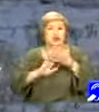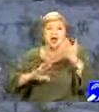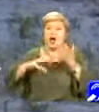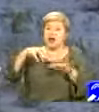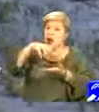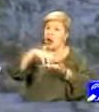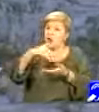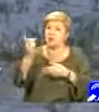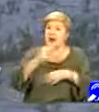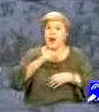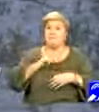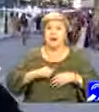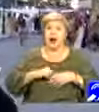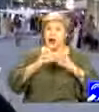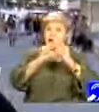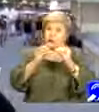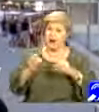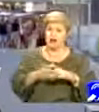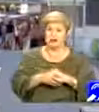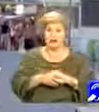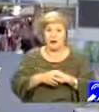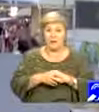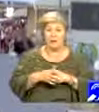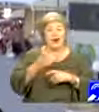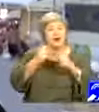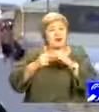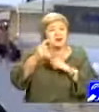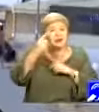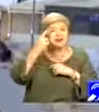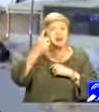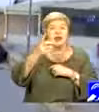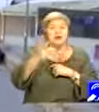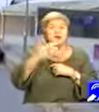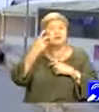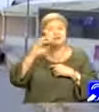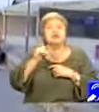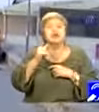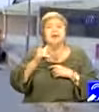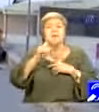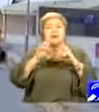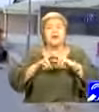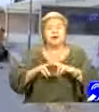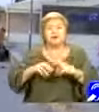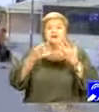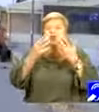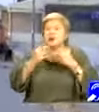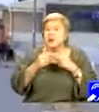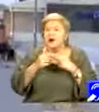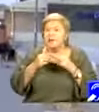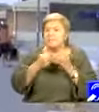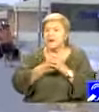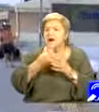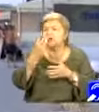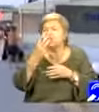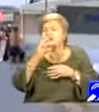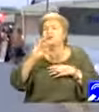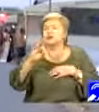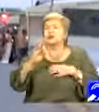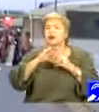pe litoralul românesc. Dacă ne întoarcem un pic înapoi și numărăm pe 250-300 de metri de